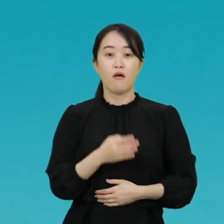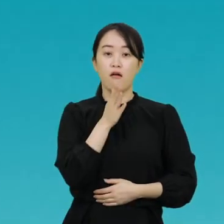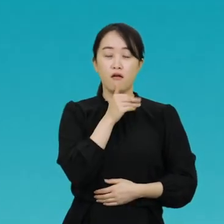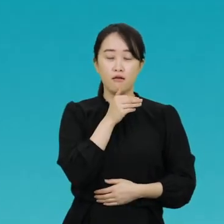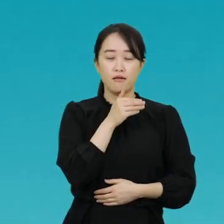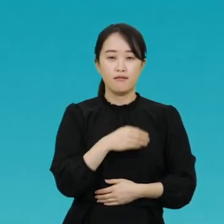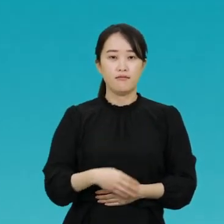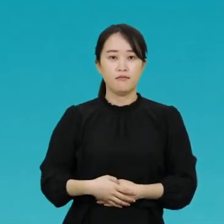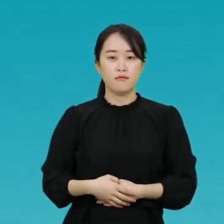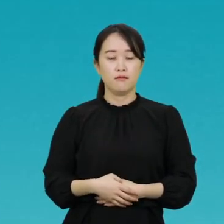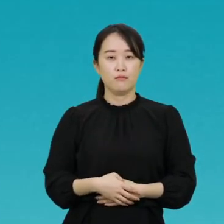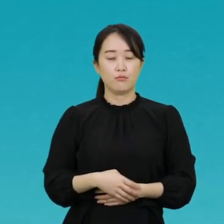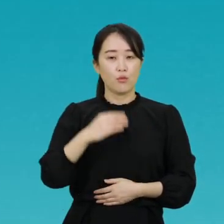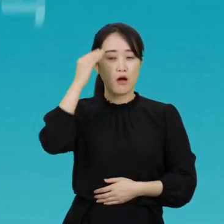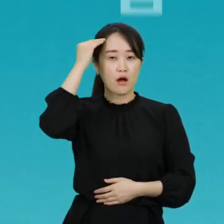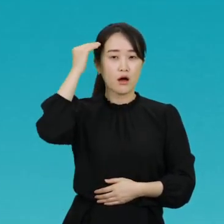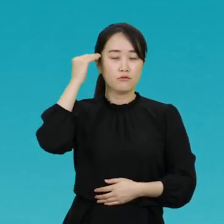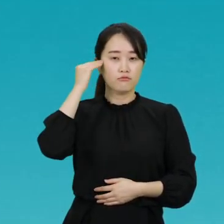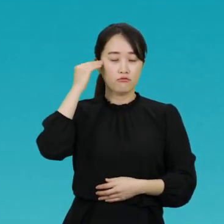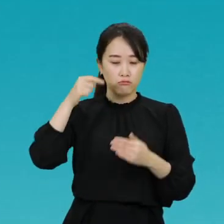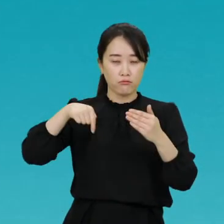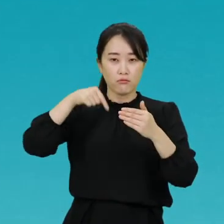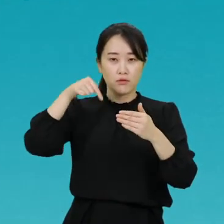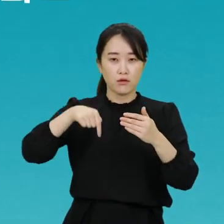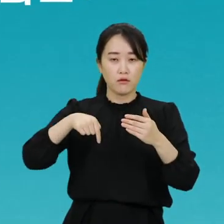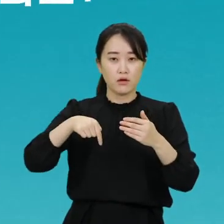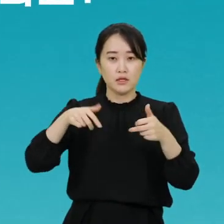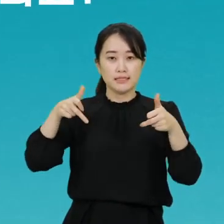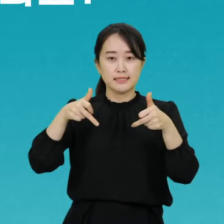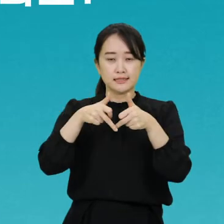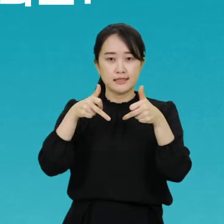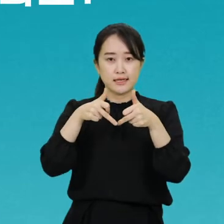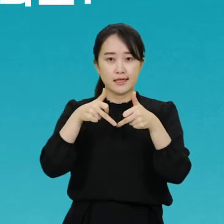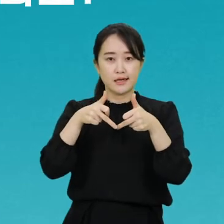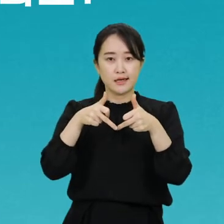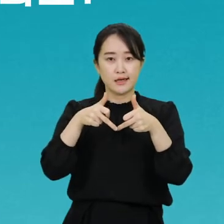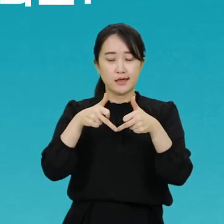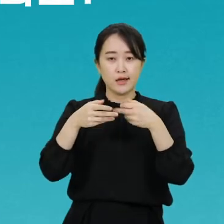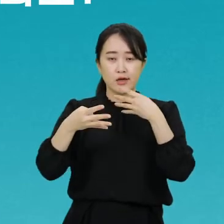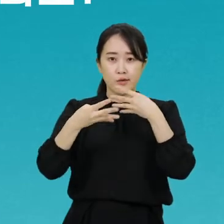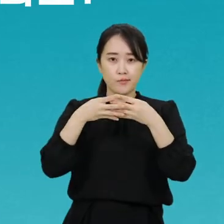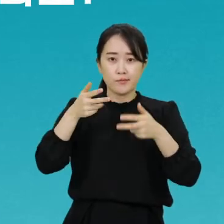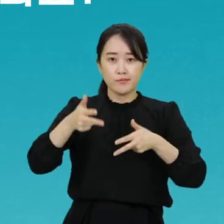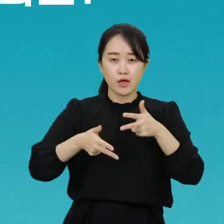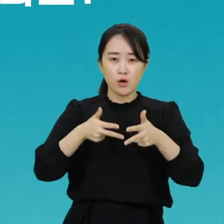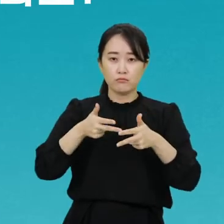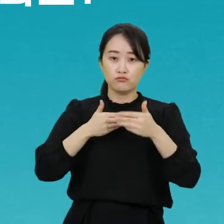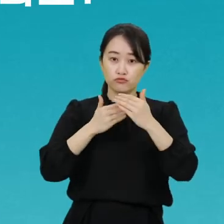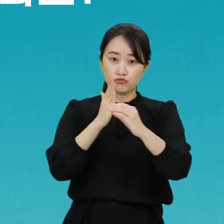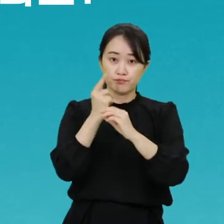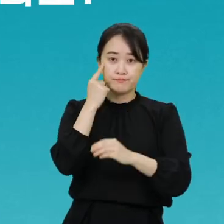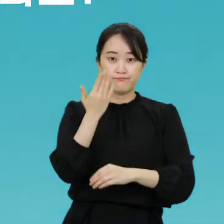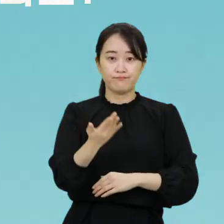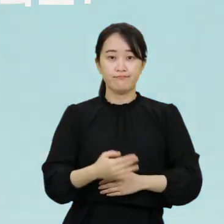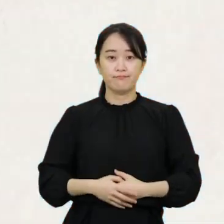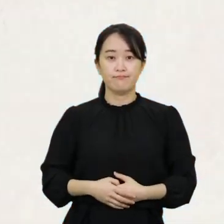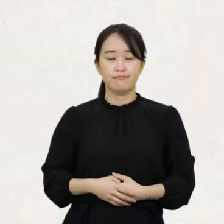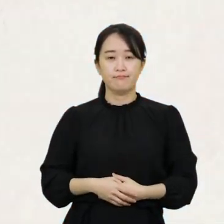그렇군요. 그럼 우리나라에서도 이와 같은 장애 포괄적 국제개발 협력 사업이 진행되고 있나요?